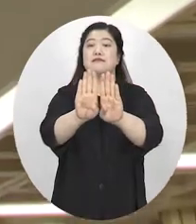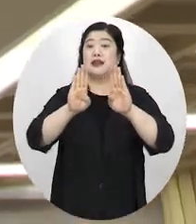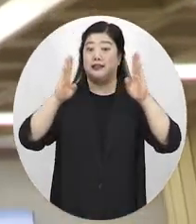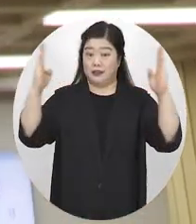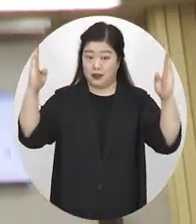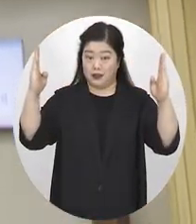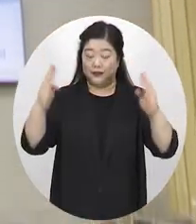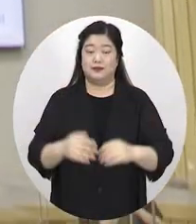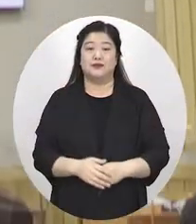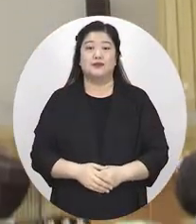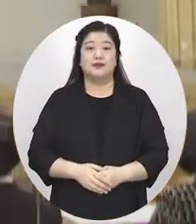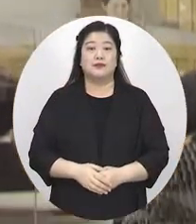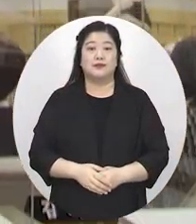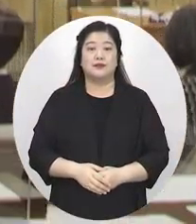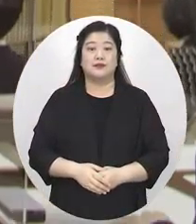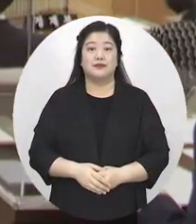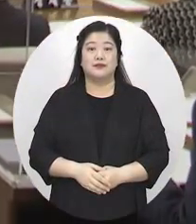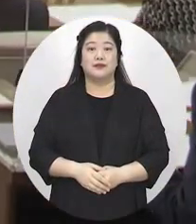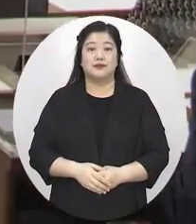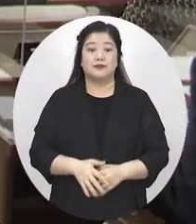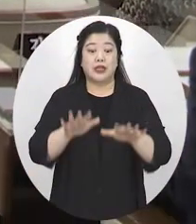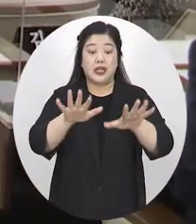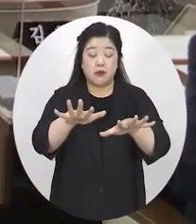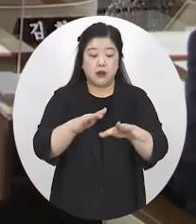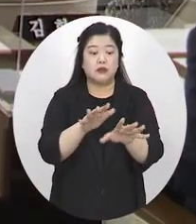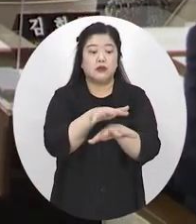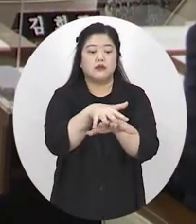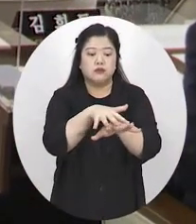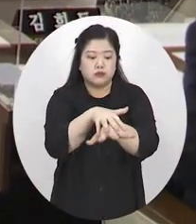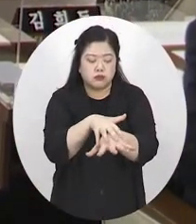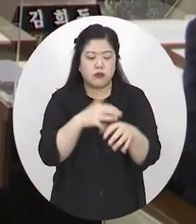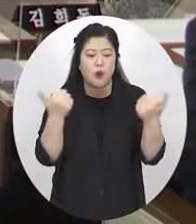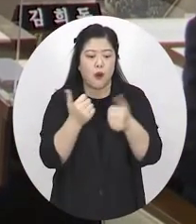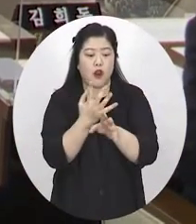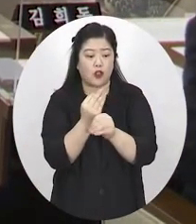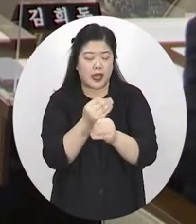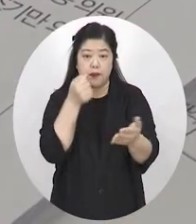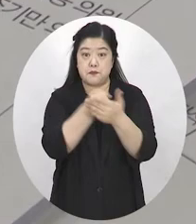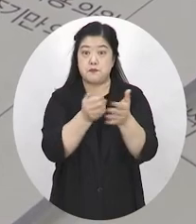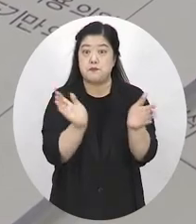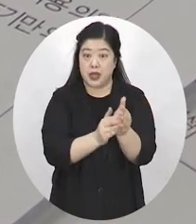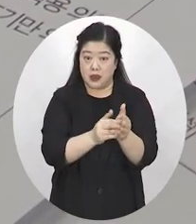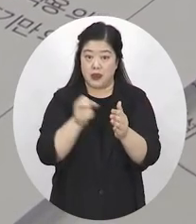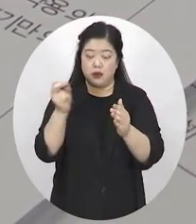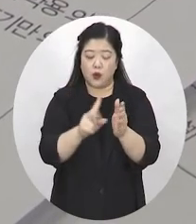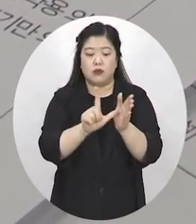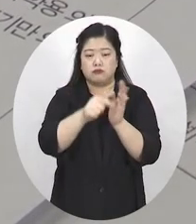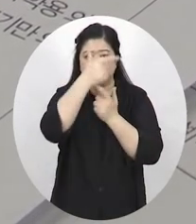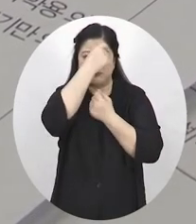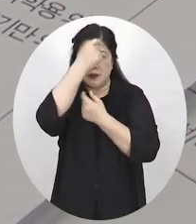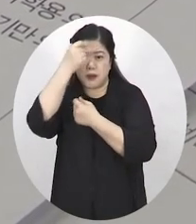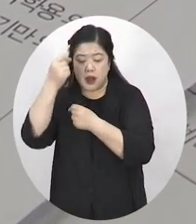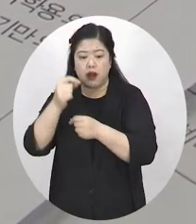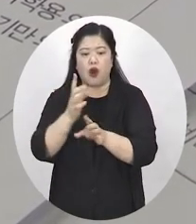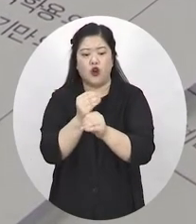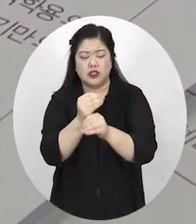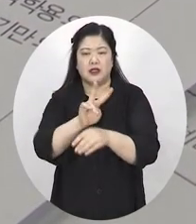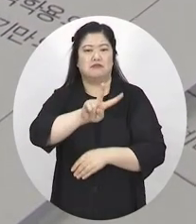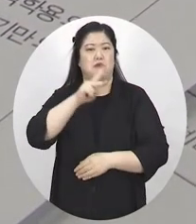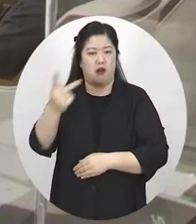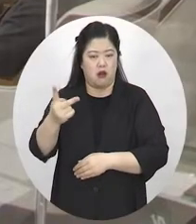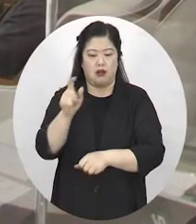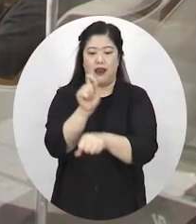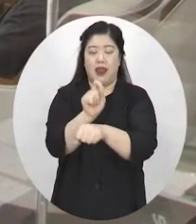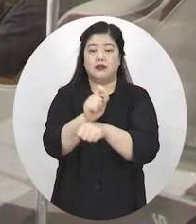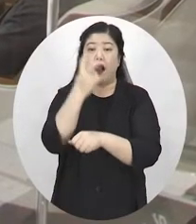제1차 본회의로 이날 개회한 제289회 임시회에서는 근본 임시회 일정을 확정했으며 제1차 정례회